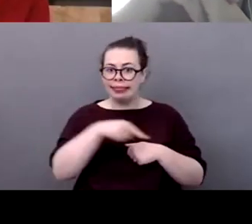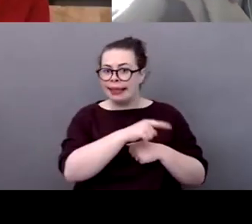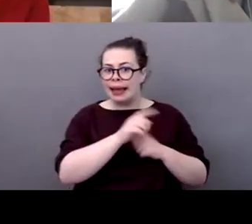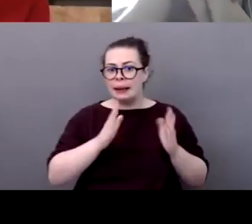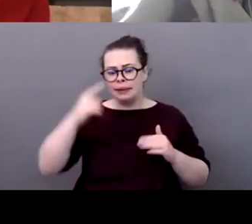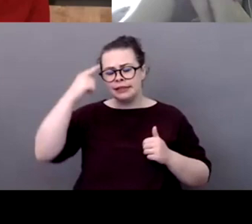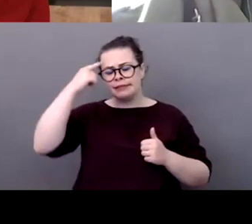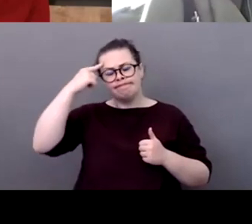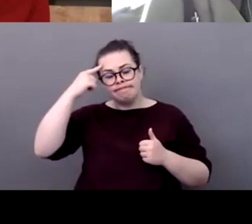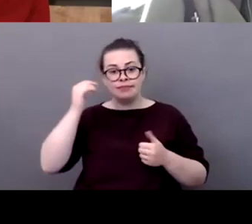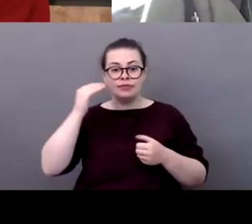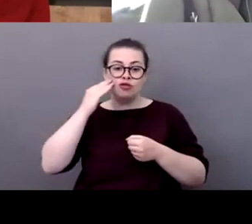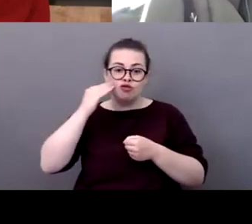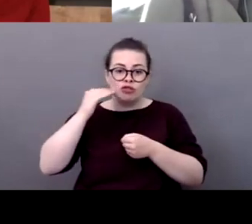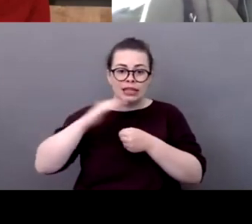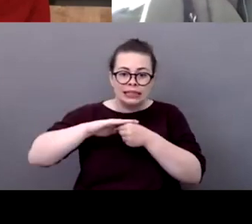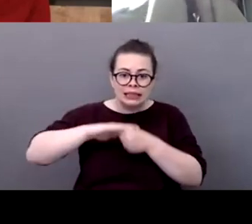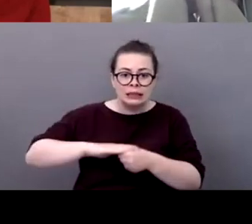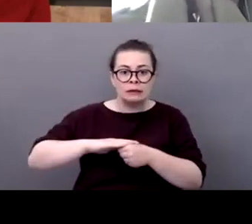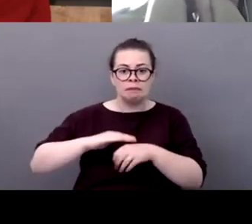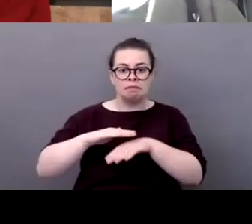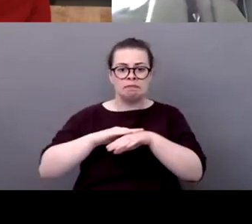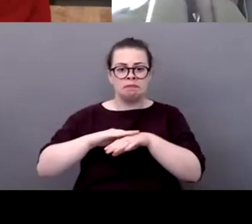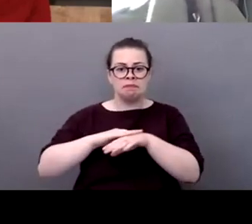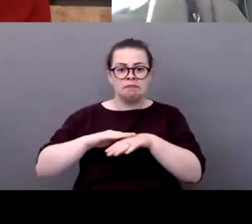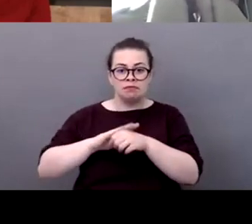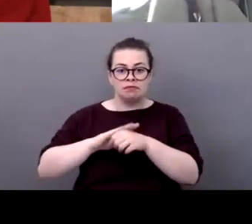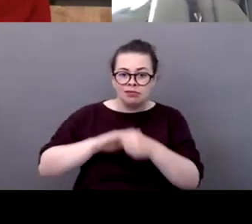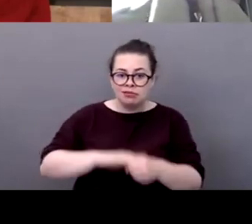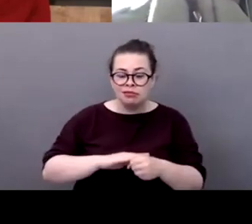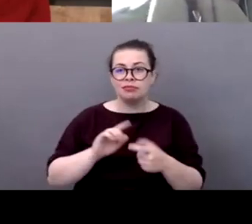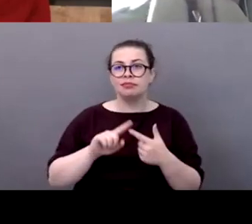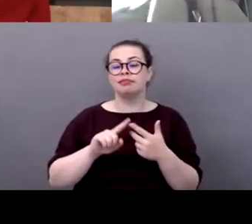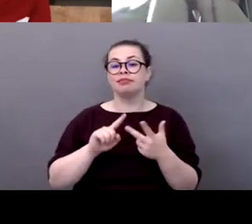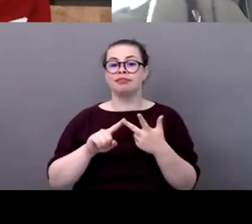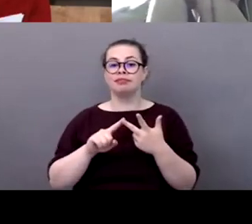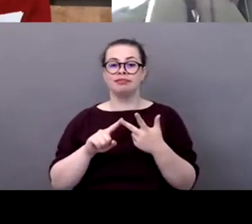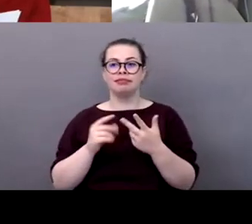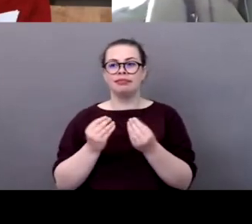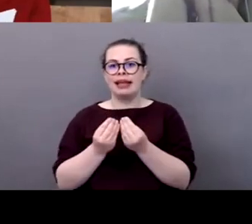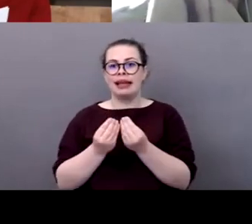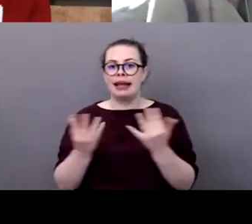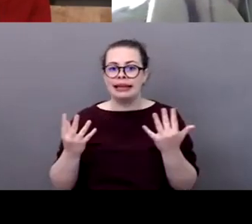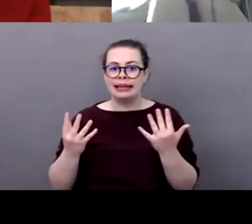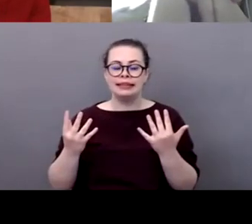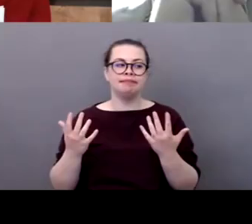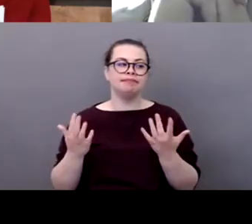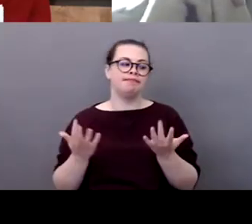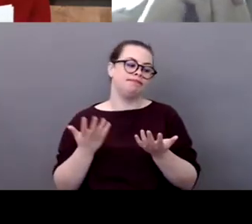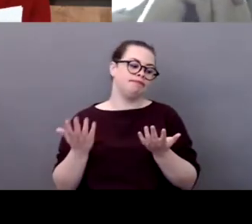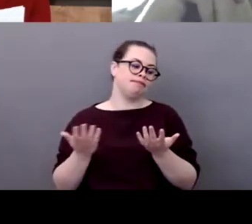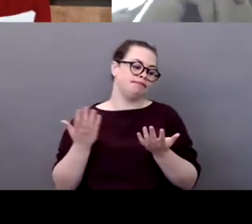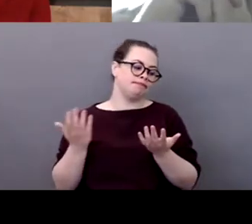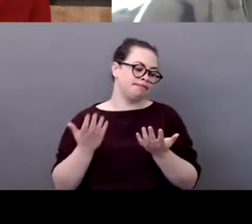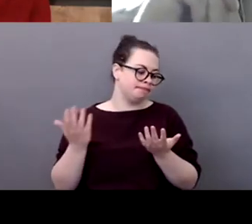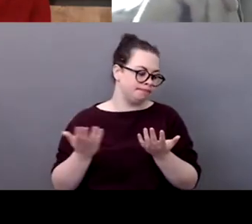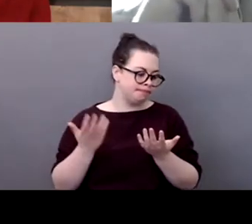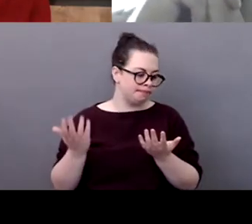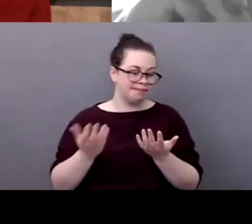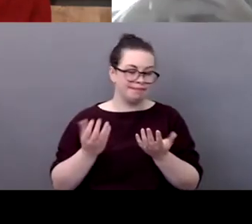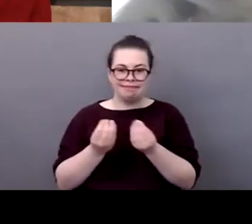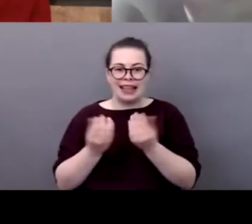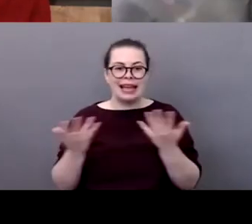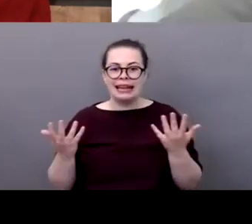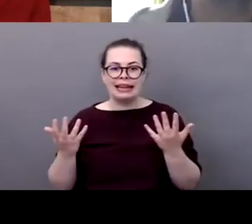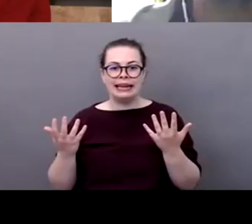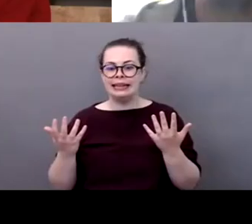de problèmes de société dont les clubs essayent quand même de les contourner. L'environnement, ça commence. Notamment en France, je pense que les